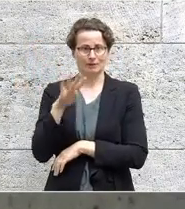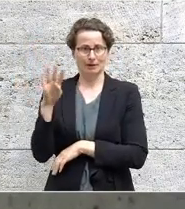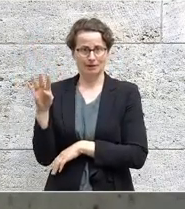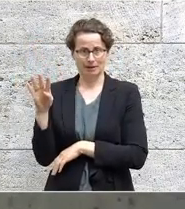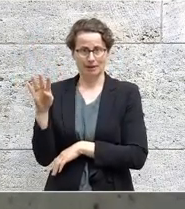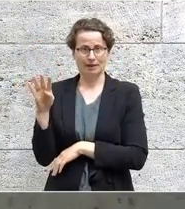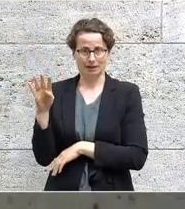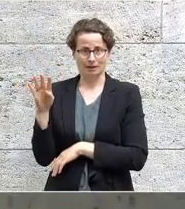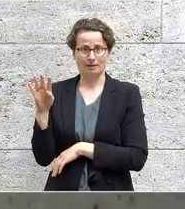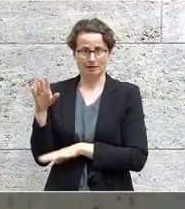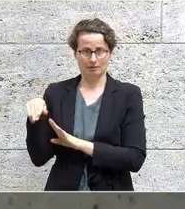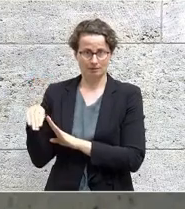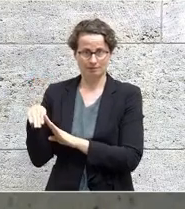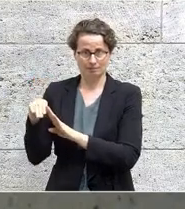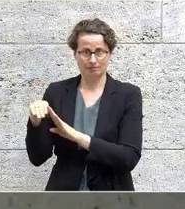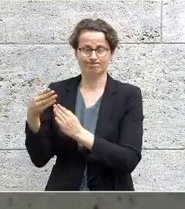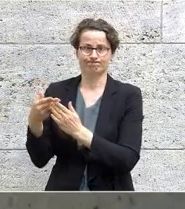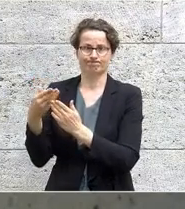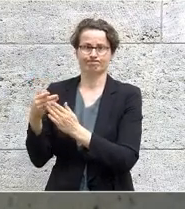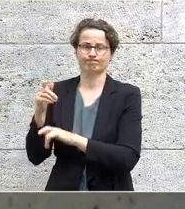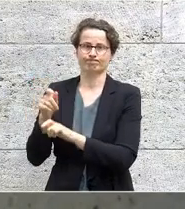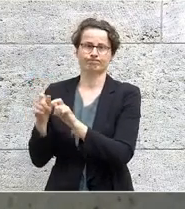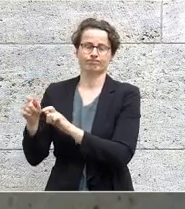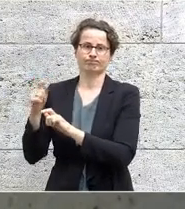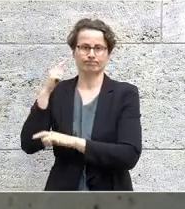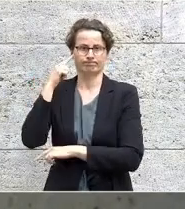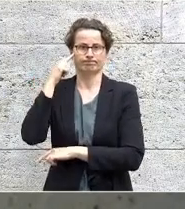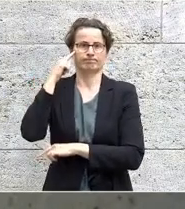1944 beteiligt waren.